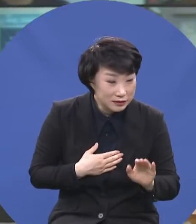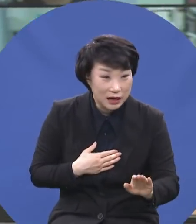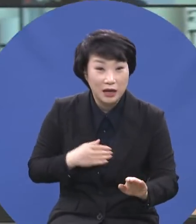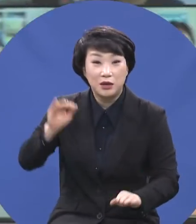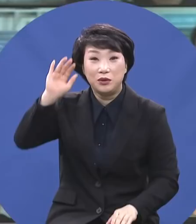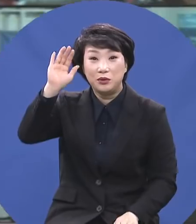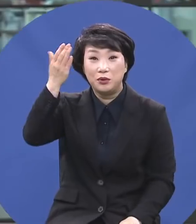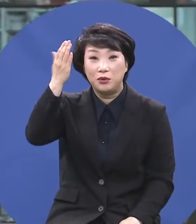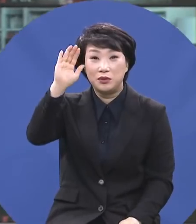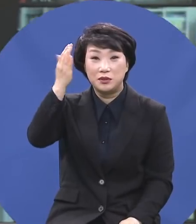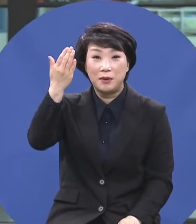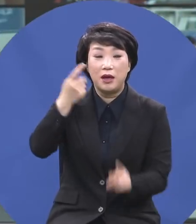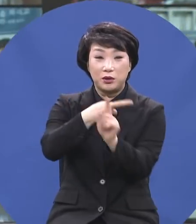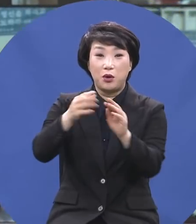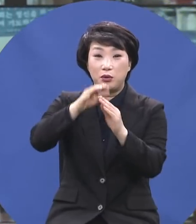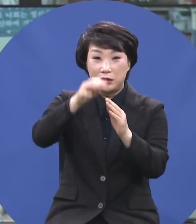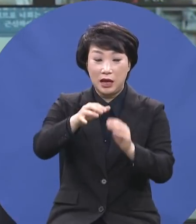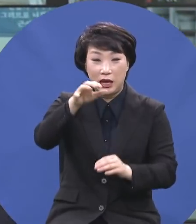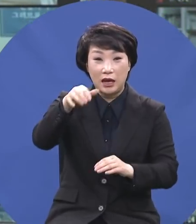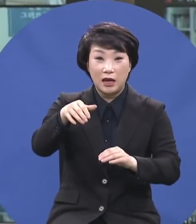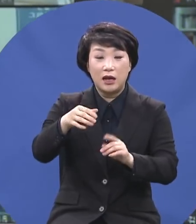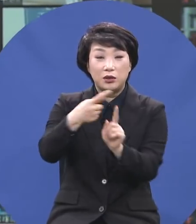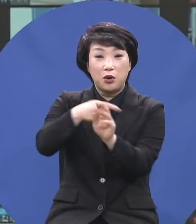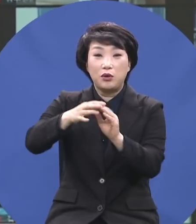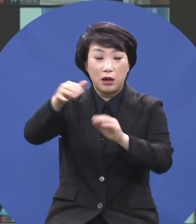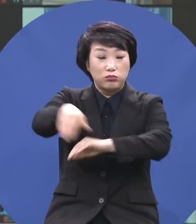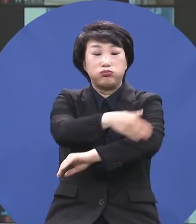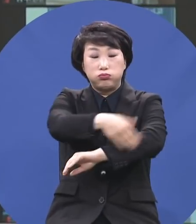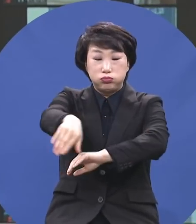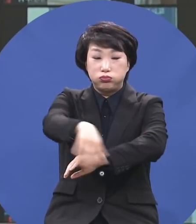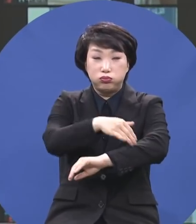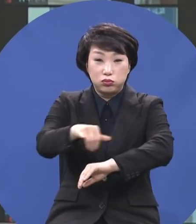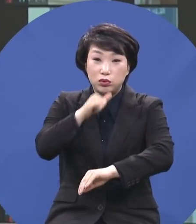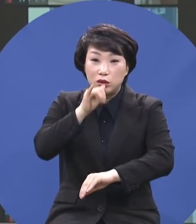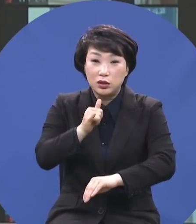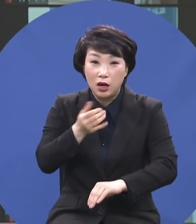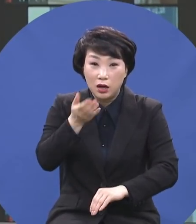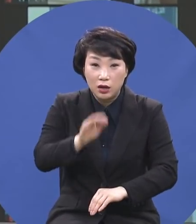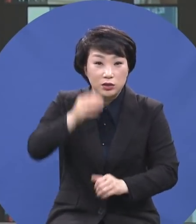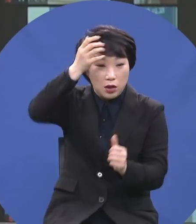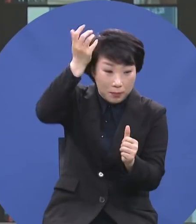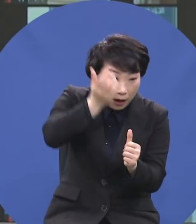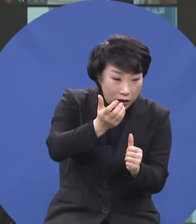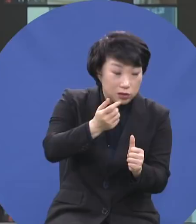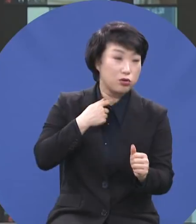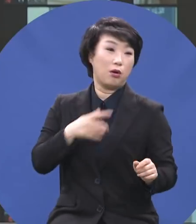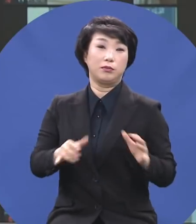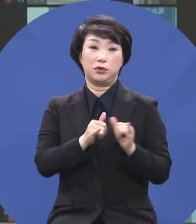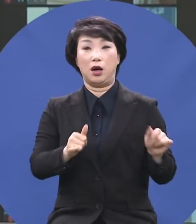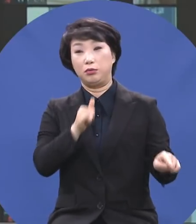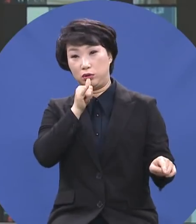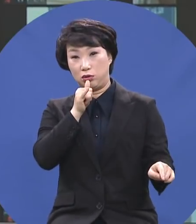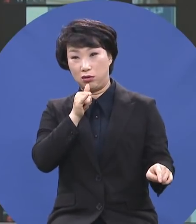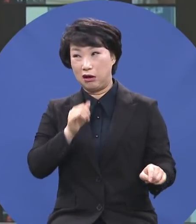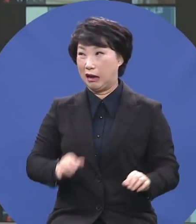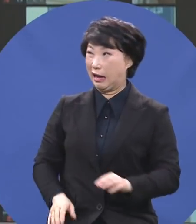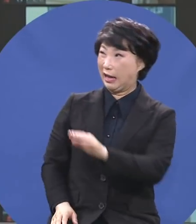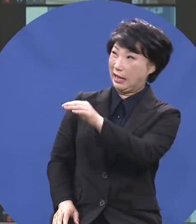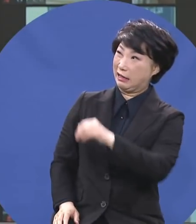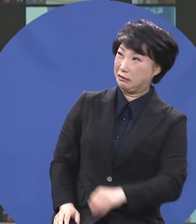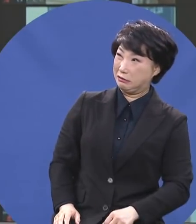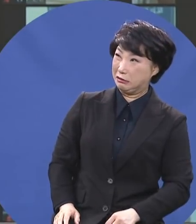오늘날 교회는 다니는데 전혀 성령을 받지도 못한 사람들이